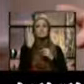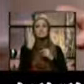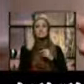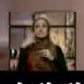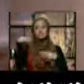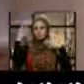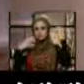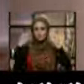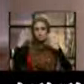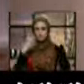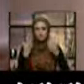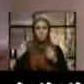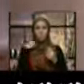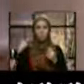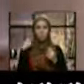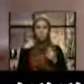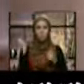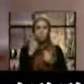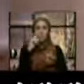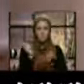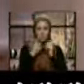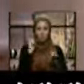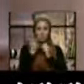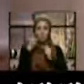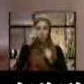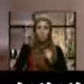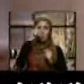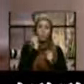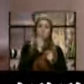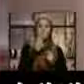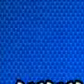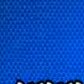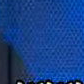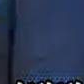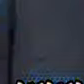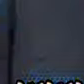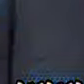وهكذا. فدي بالخساره باستمرار. تخيل يوم ورا يوم ورا يوم وانا ايه استمرت هذا.